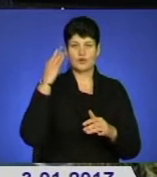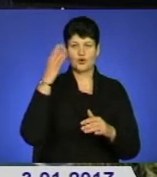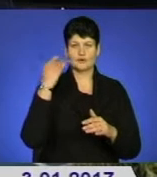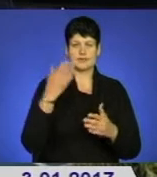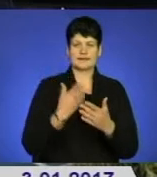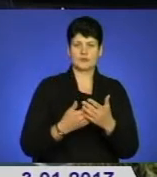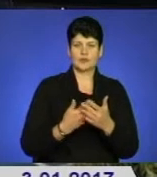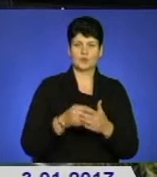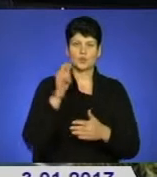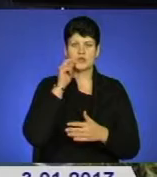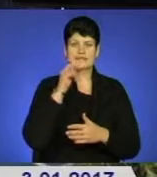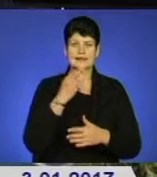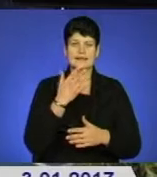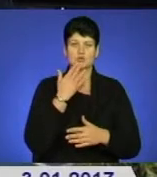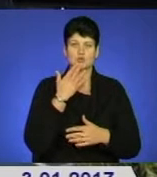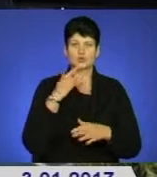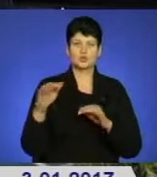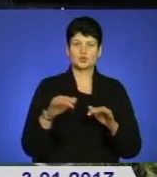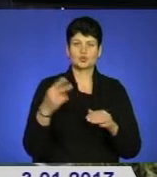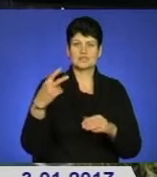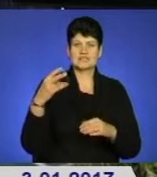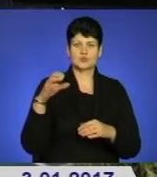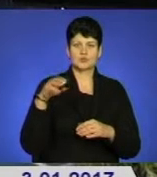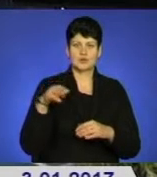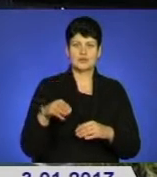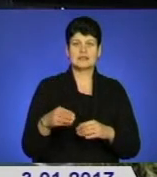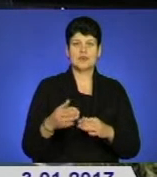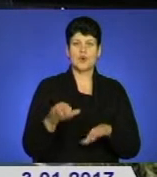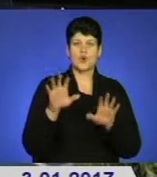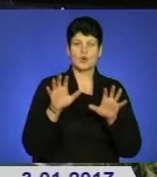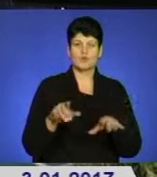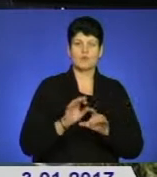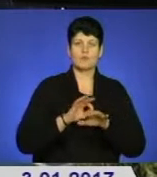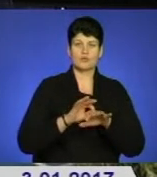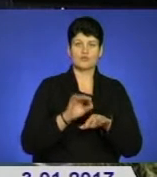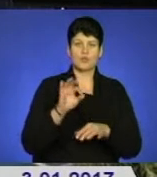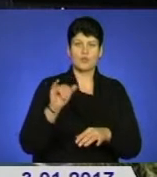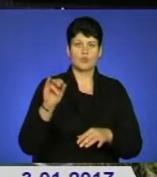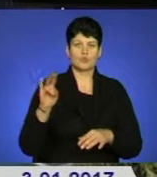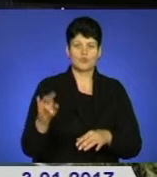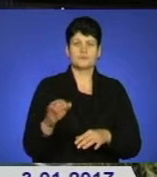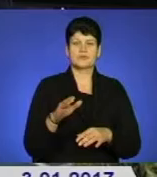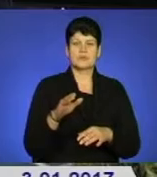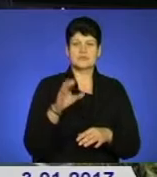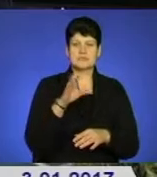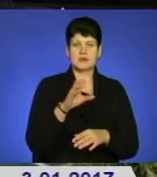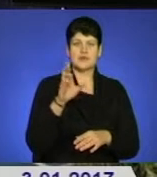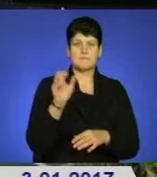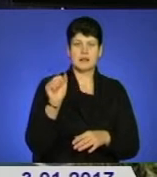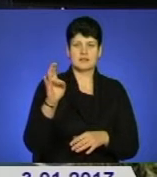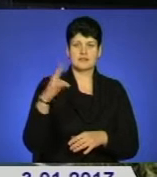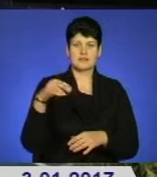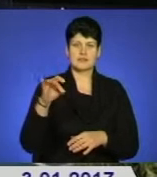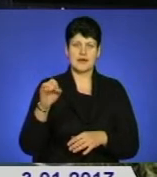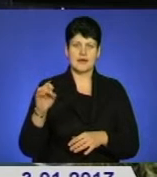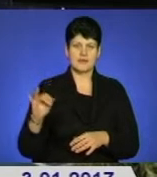теоретика українського націоналістичного руху 20-го століття, голови проводу УНБ Степана Бандери. Біля пам'ятника герою